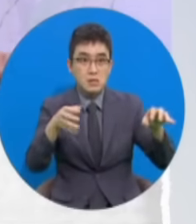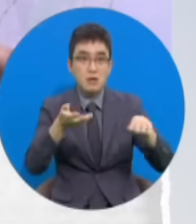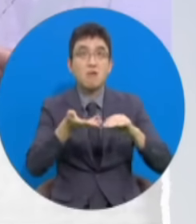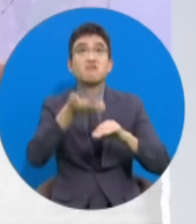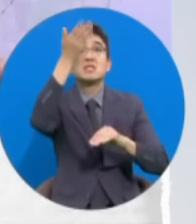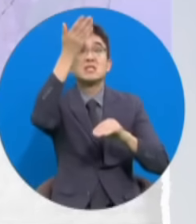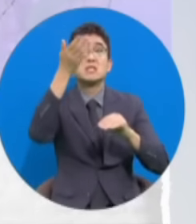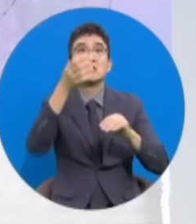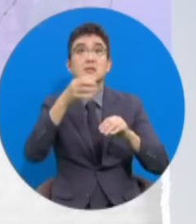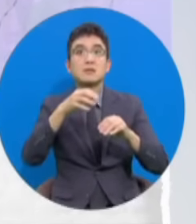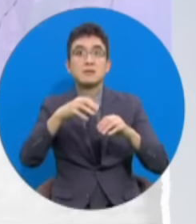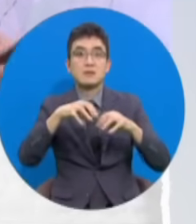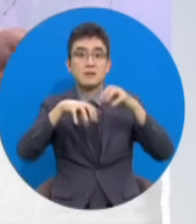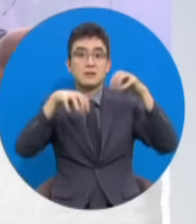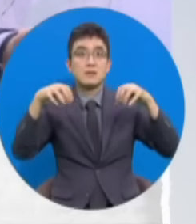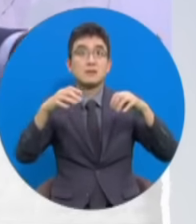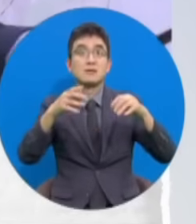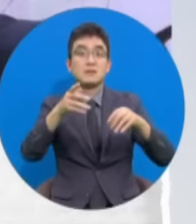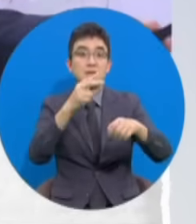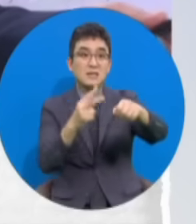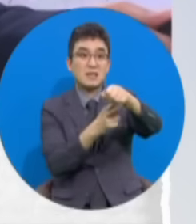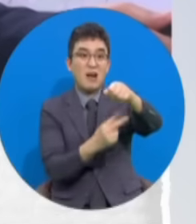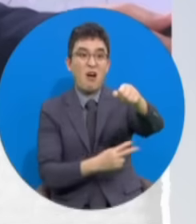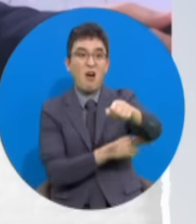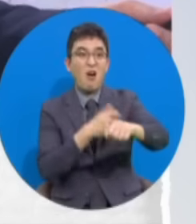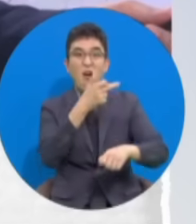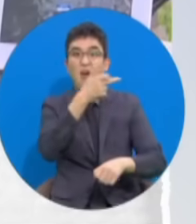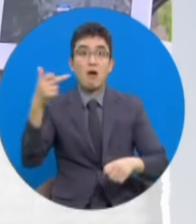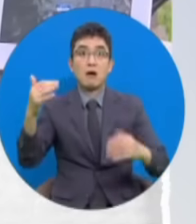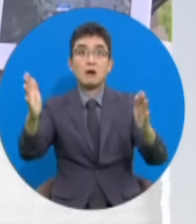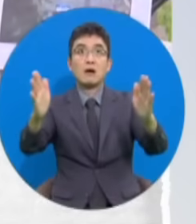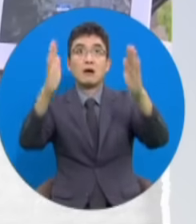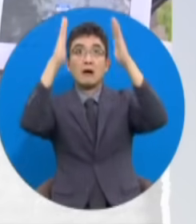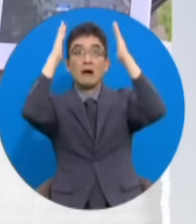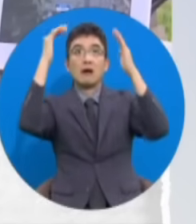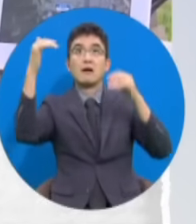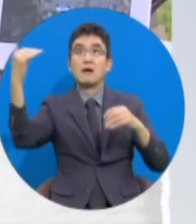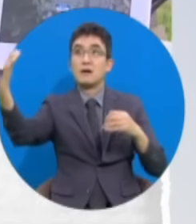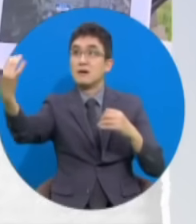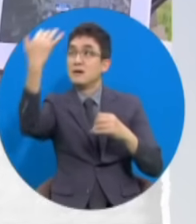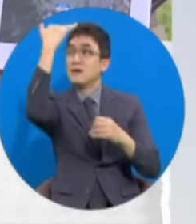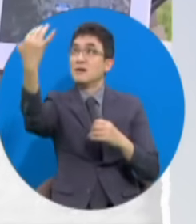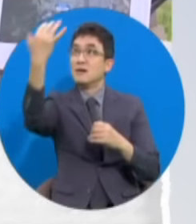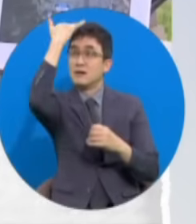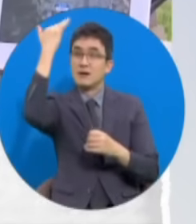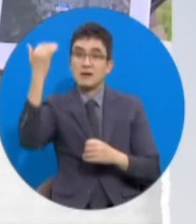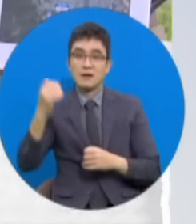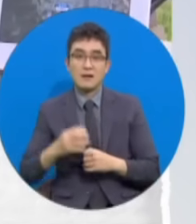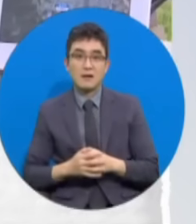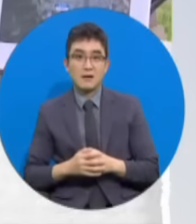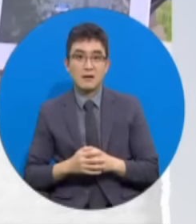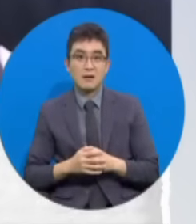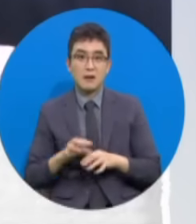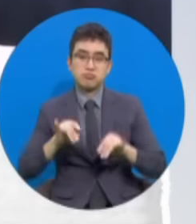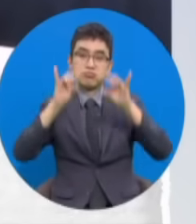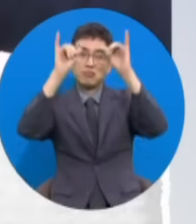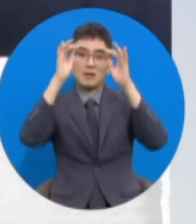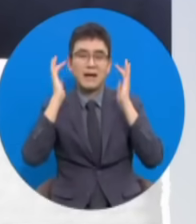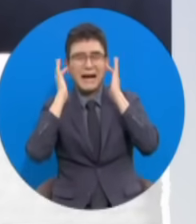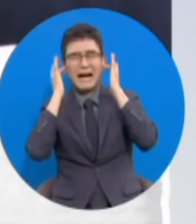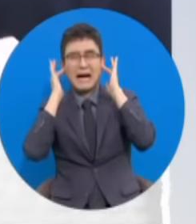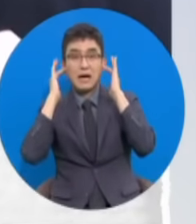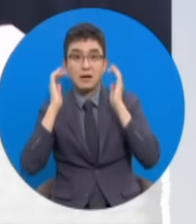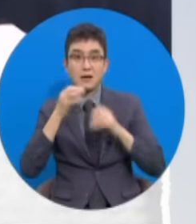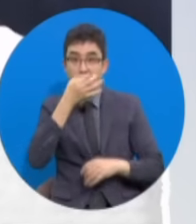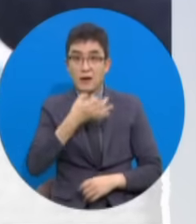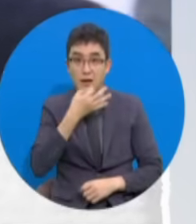지금 교각이 엄청 크게 있다는 거 아니에요. 그리고 매일 분진과 소음 때문에 괴롭다고 하는 거 아닙니까? 근데 여기에 또 하나가 뭐 서울